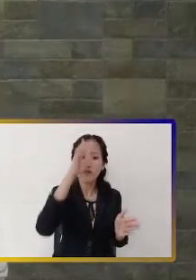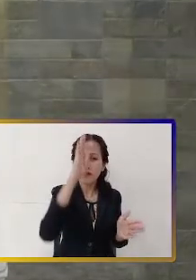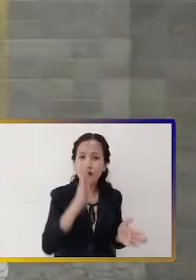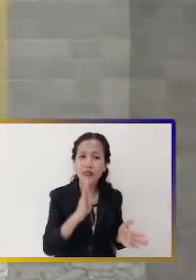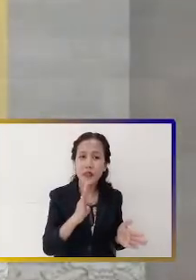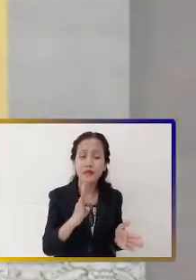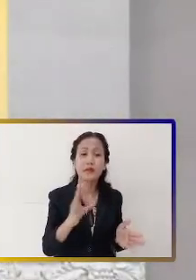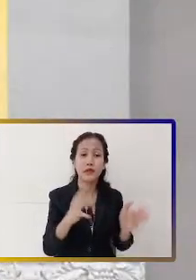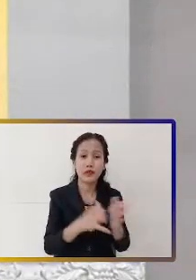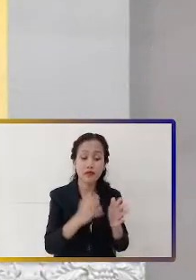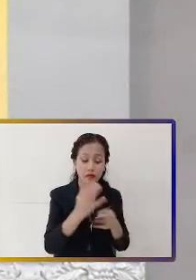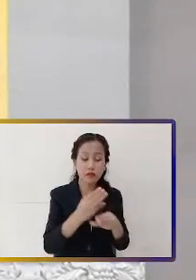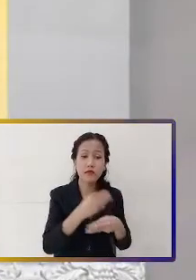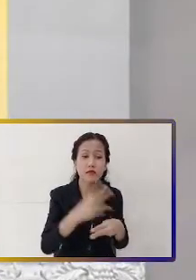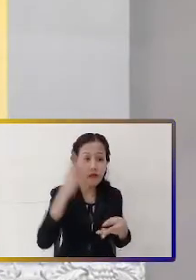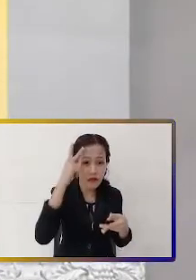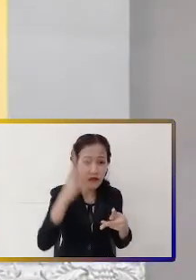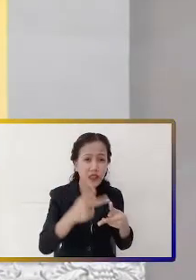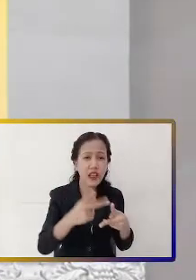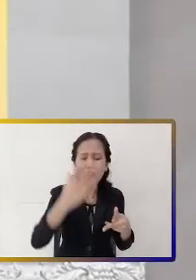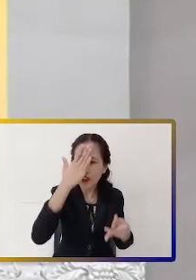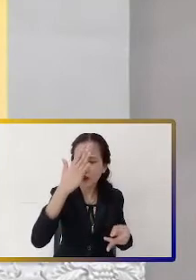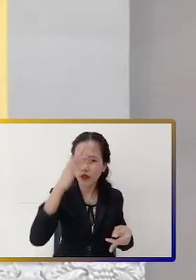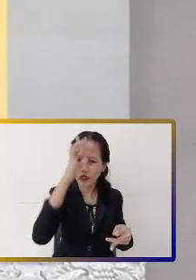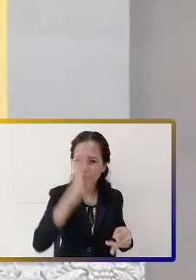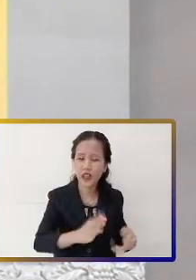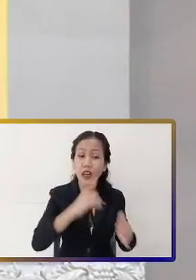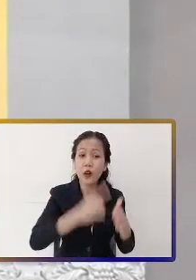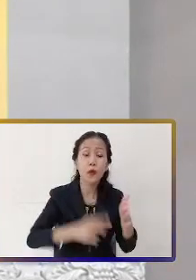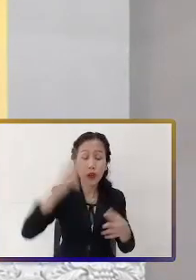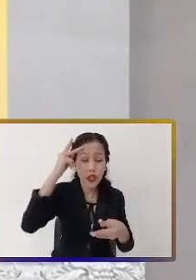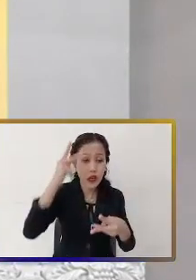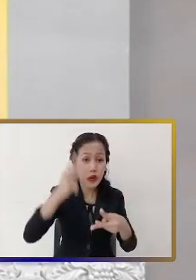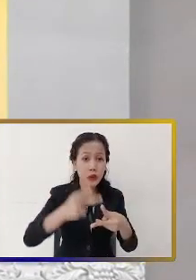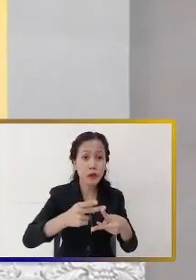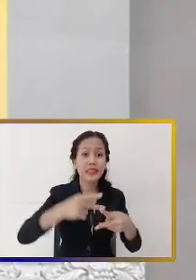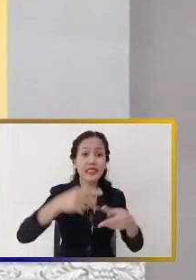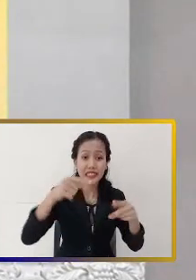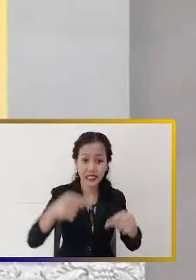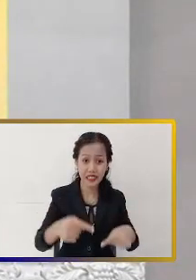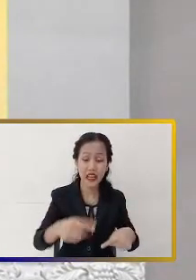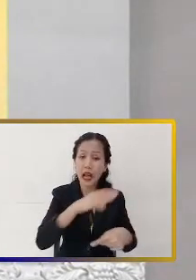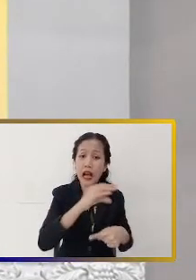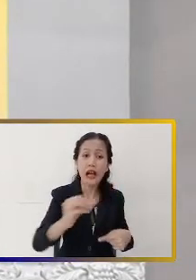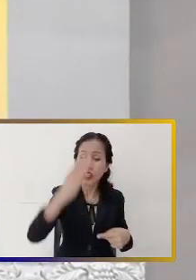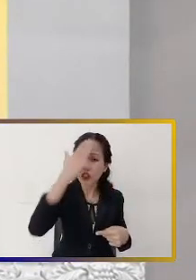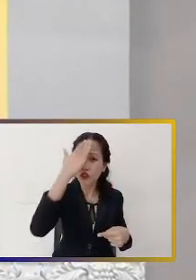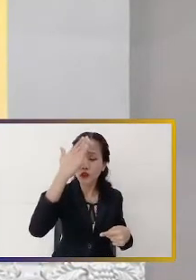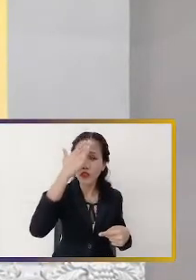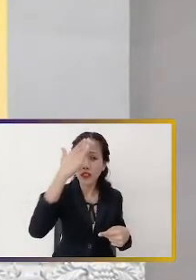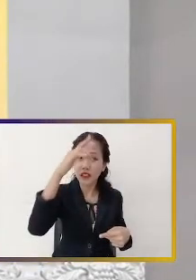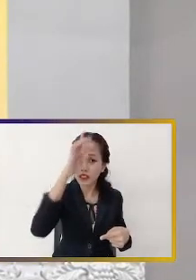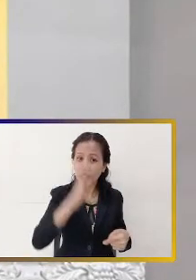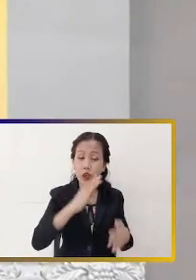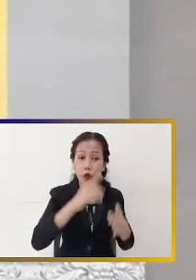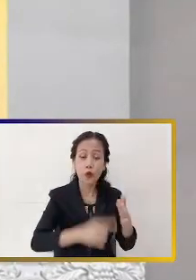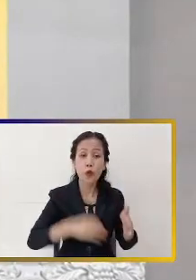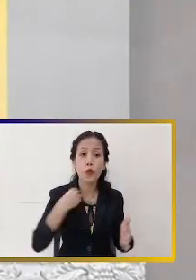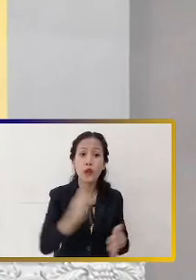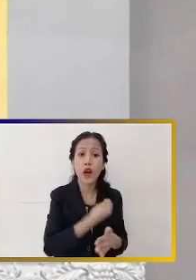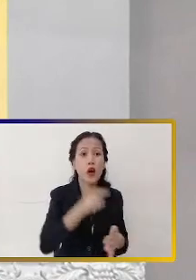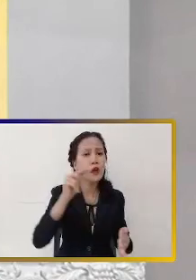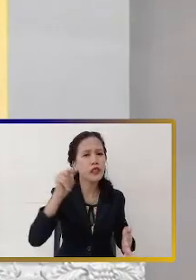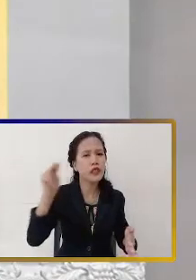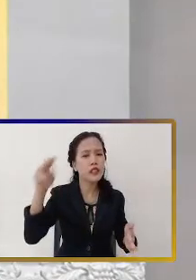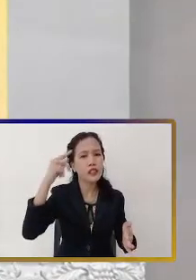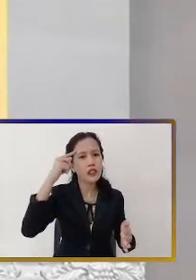atin. Alam ng Panginoon kung anong purpose natin dito. At alam din ng Panginoon kung anong kailangan natin sa purpose ng Panginoon para sa atin. That's